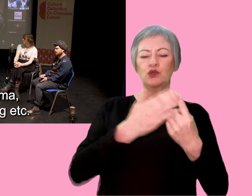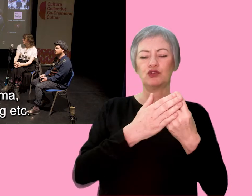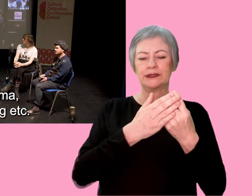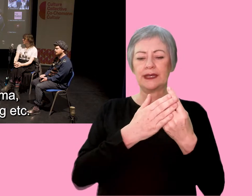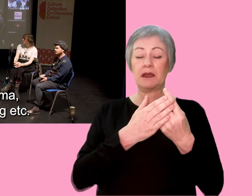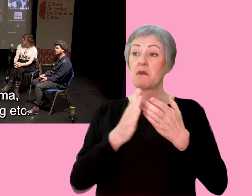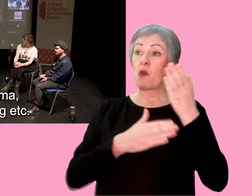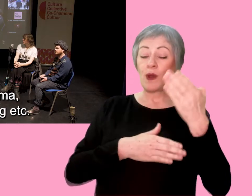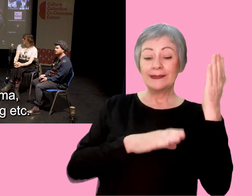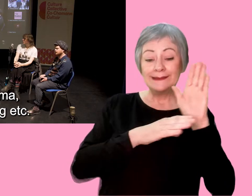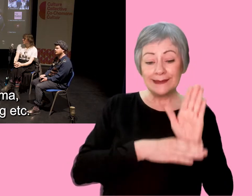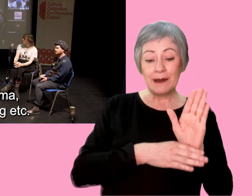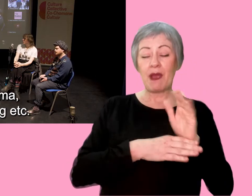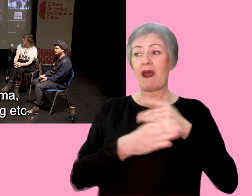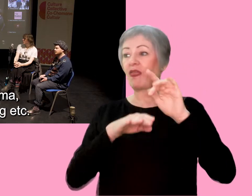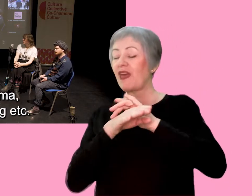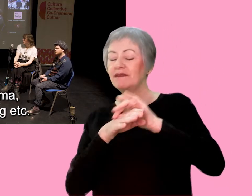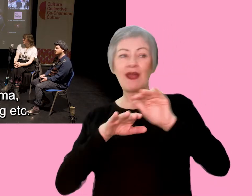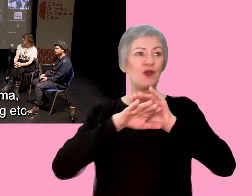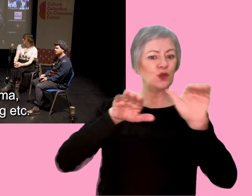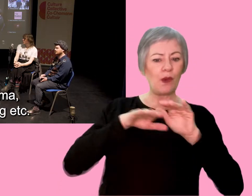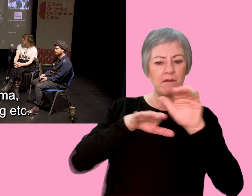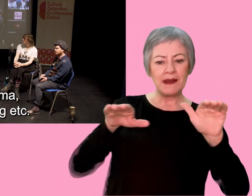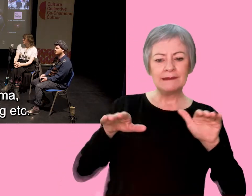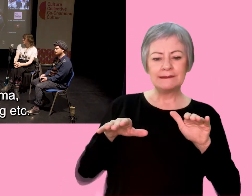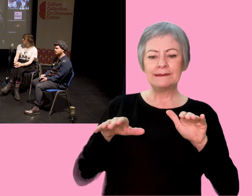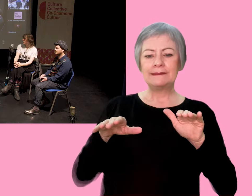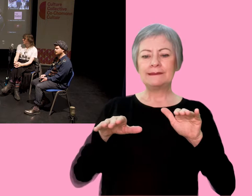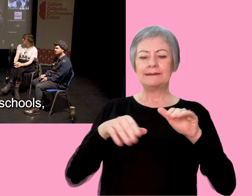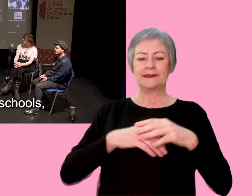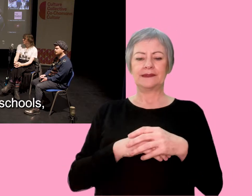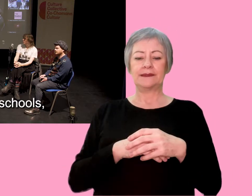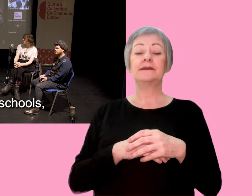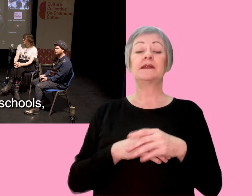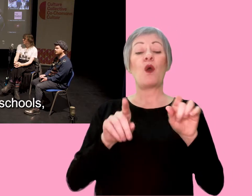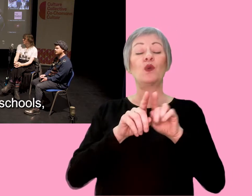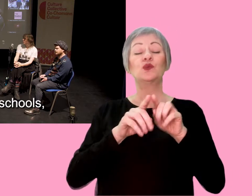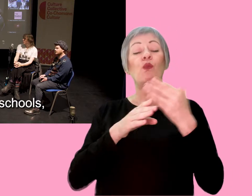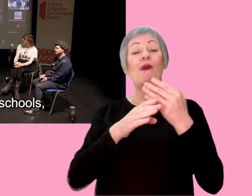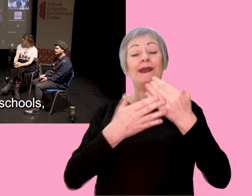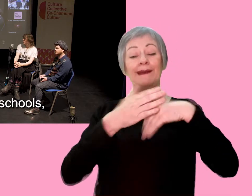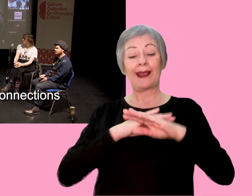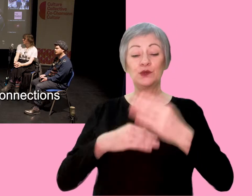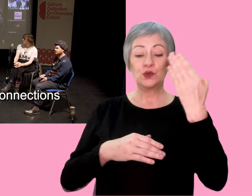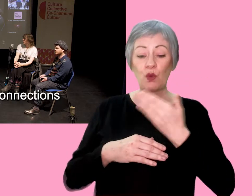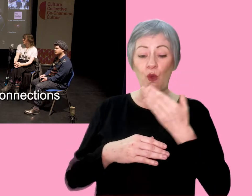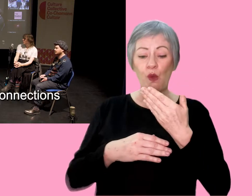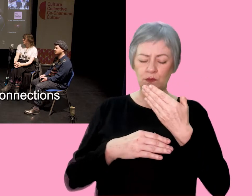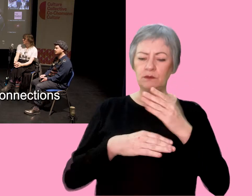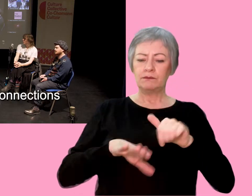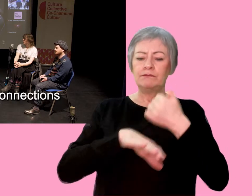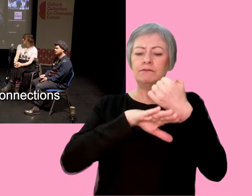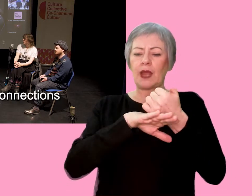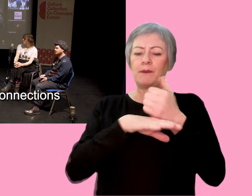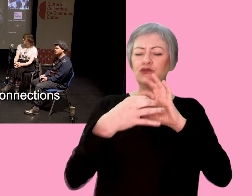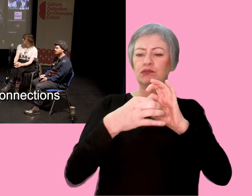Leed stalk cinema, theater, amar snav is ille. De waarach we koper aan de skaltjen, bij me vier kenlichen